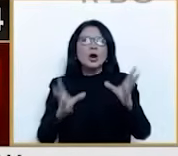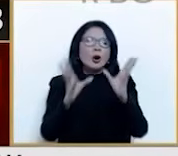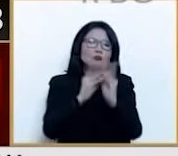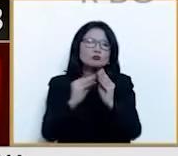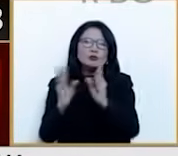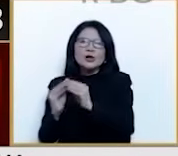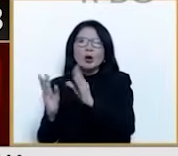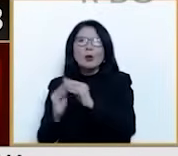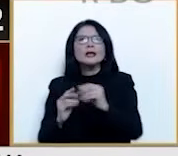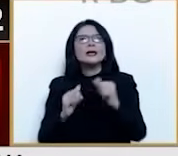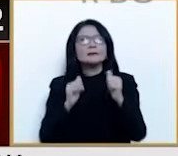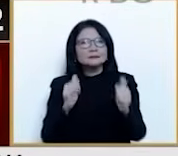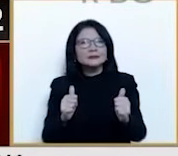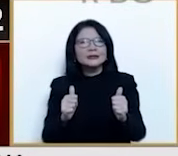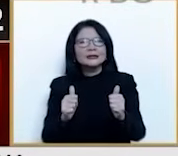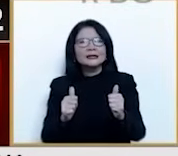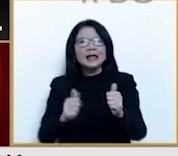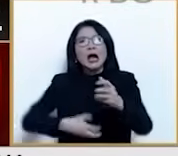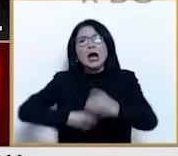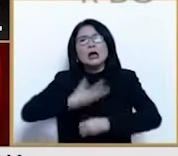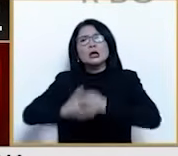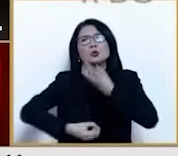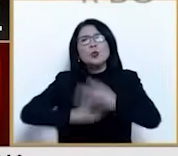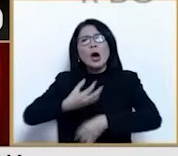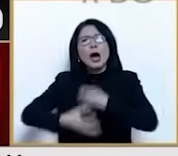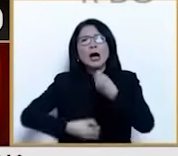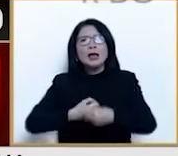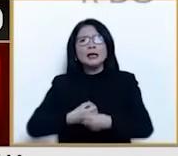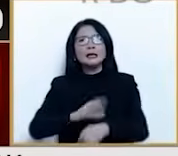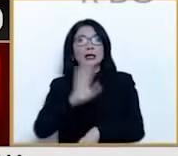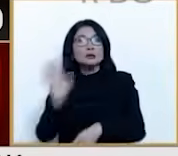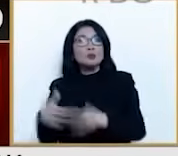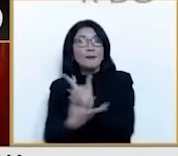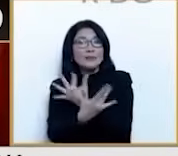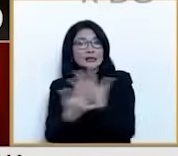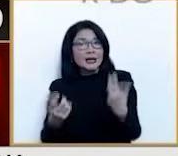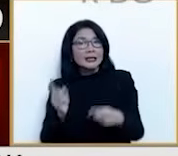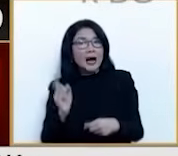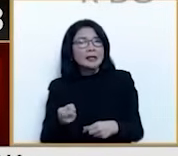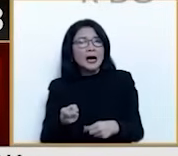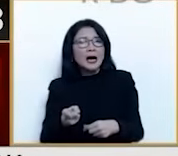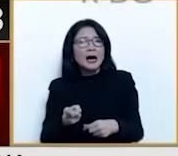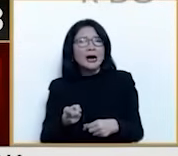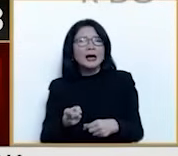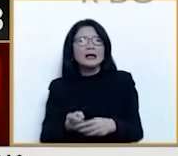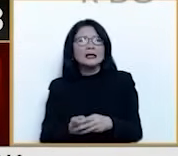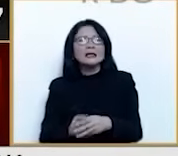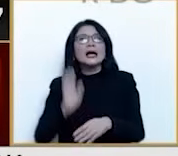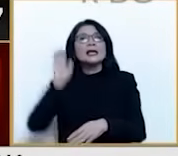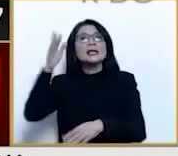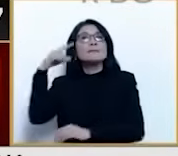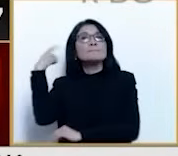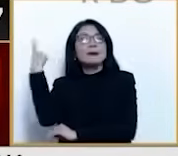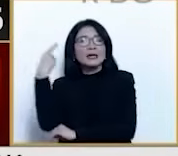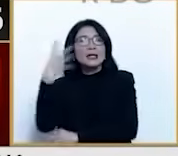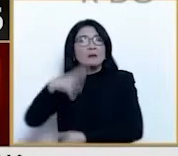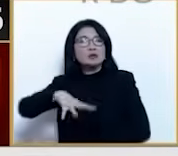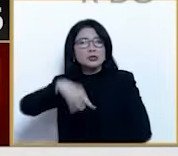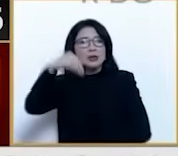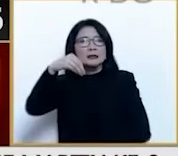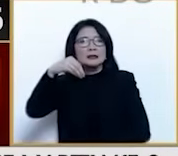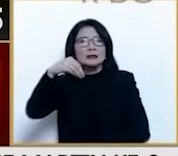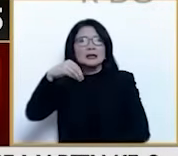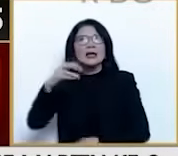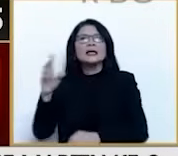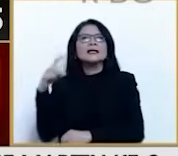diadakan, apa yang menjadi keluhan utama dan terutama bagi masyarakat yang ada, dan kemudian juga pemerintah pusat